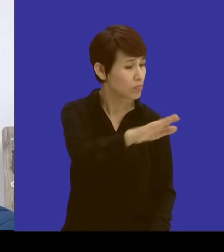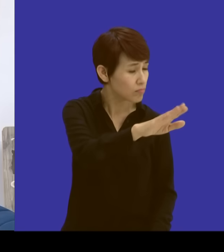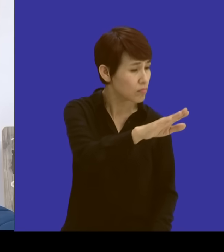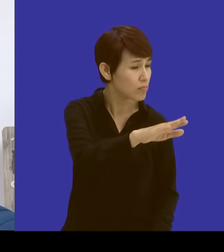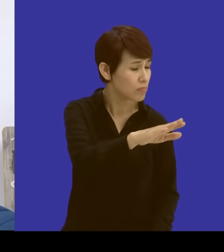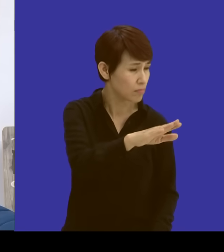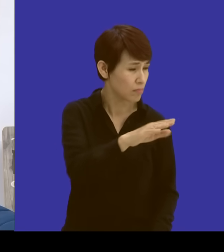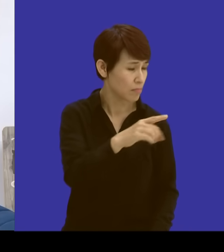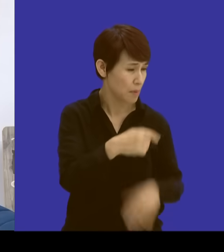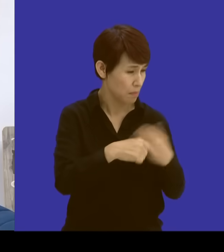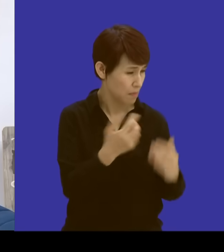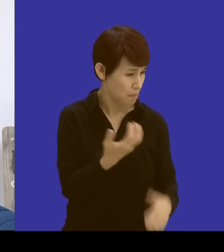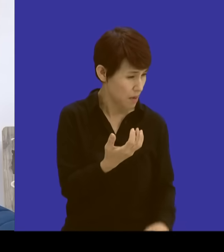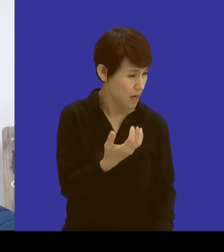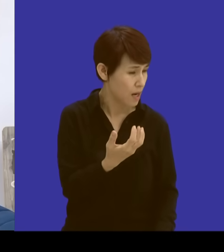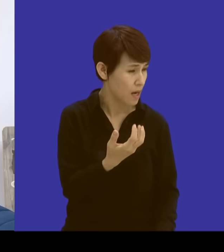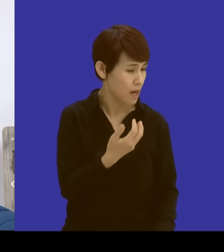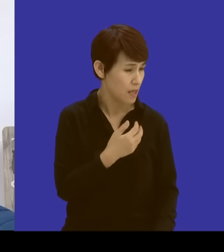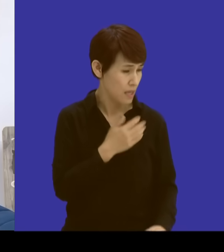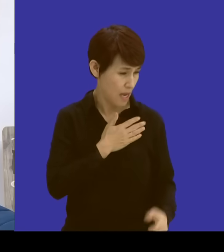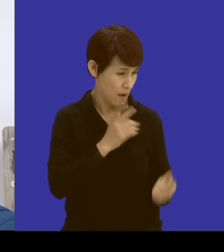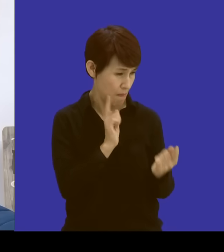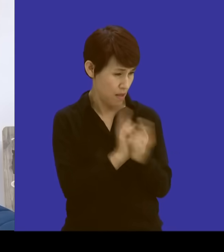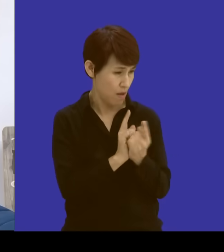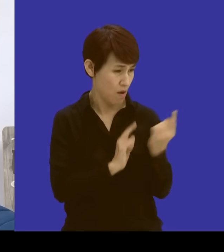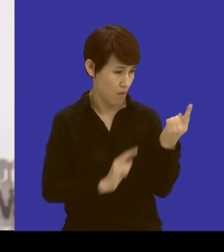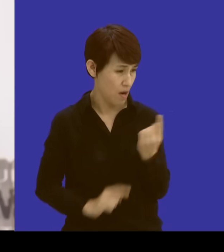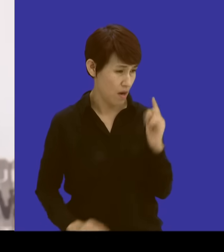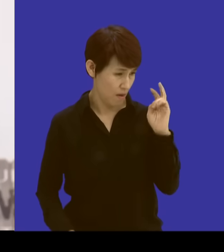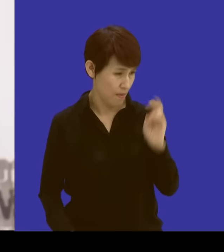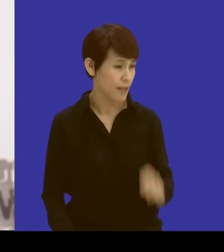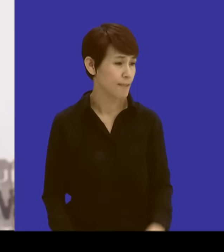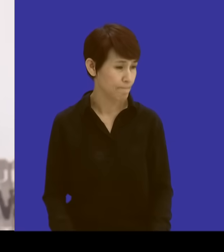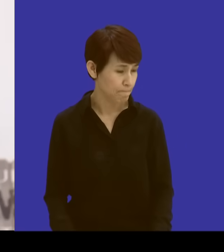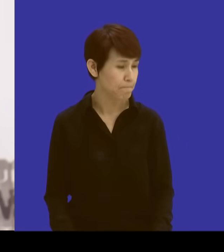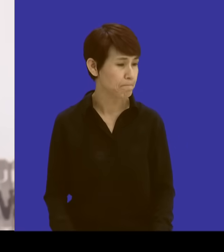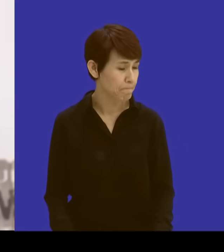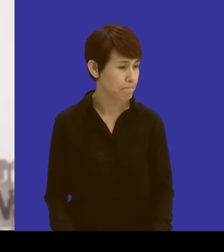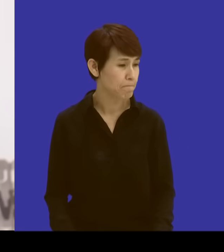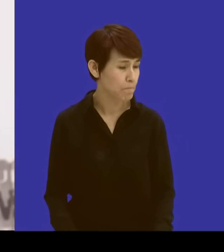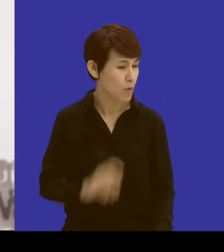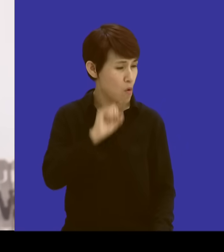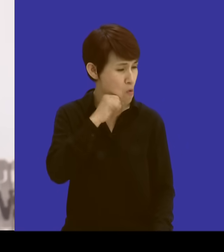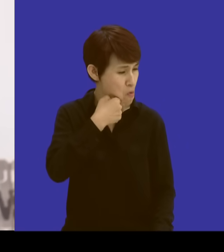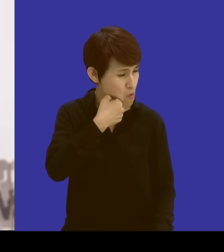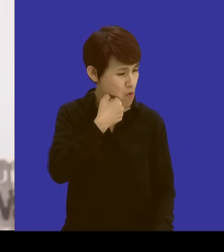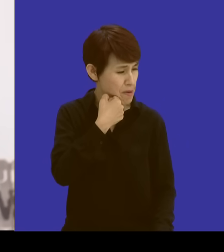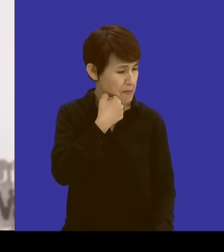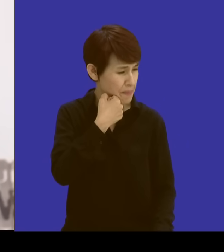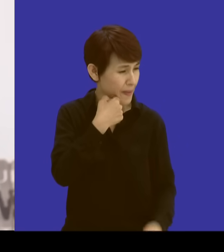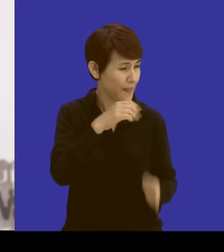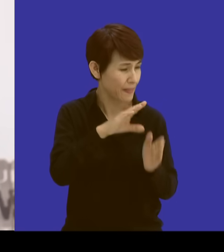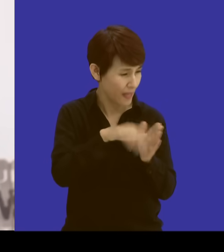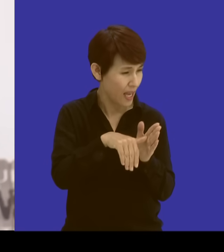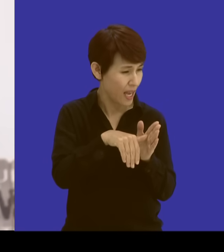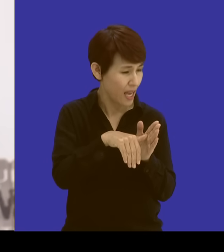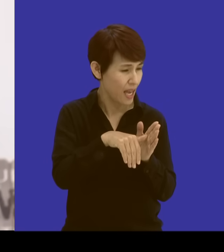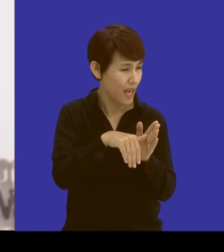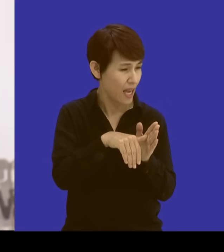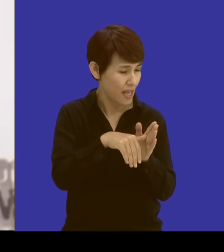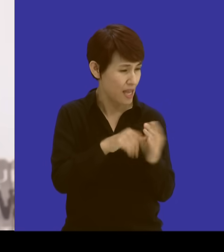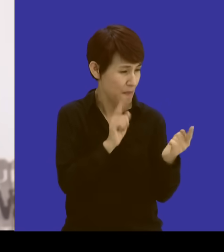이제 이런 아픔들을 겪으면서 나를 만나러 오겠구나. 많은 어려움들 속에서 돌아 나에게